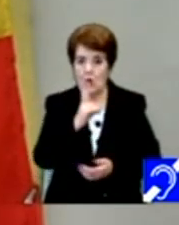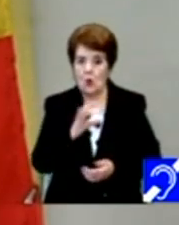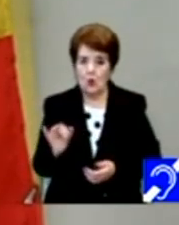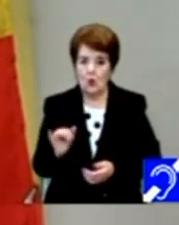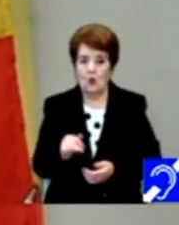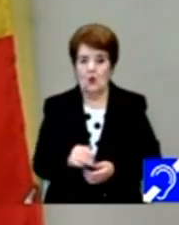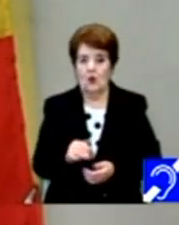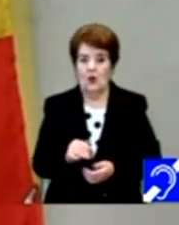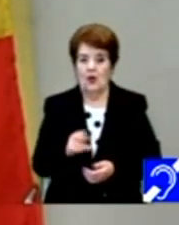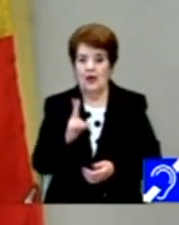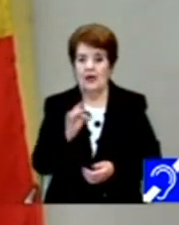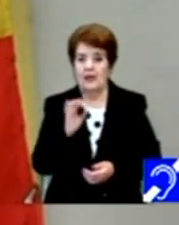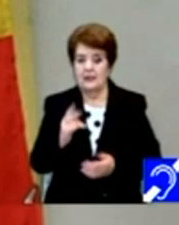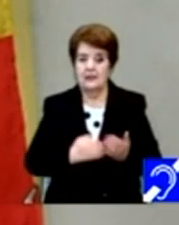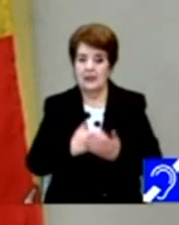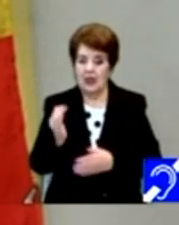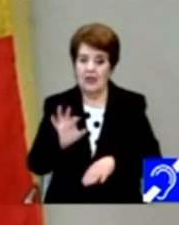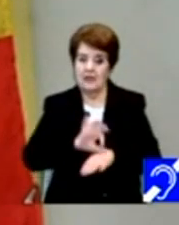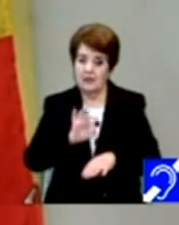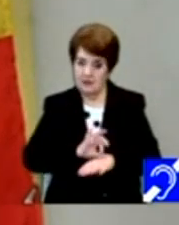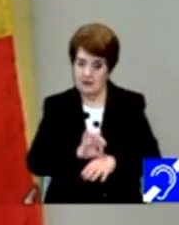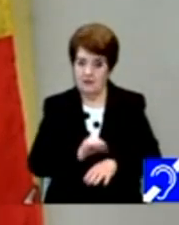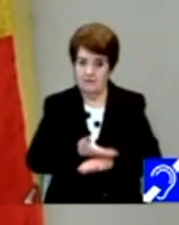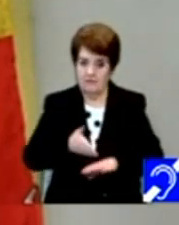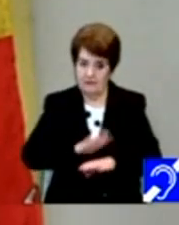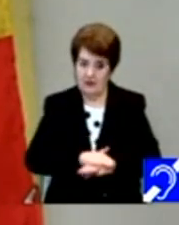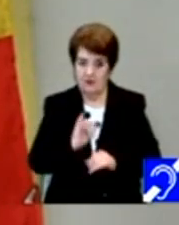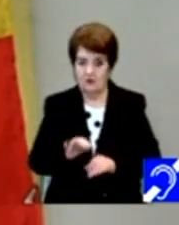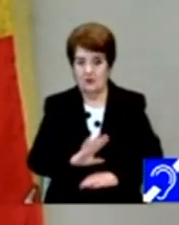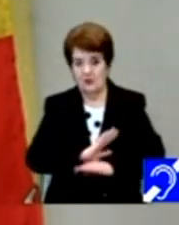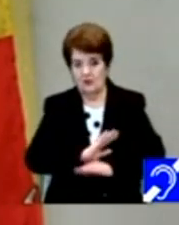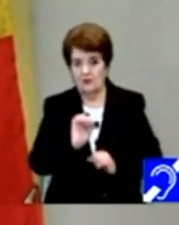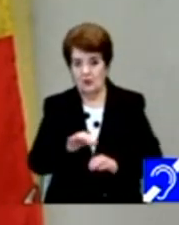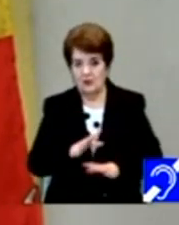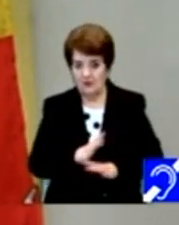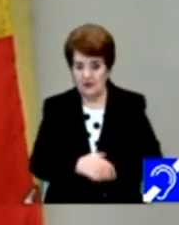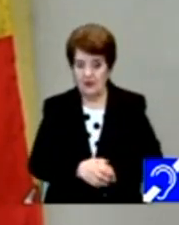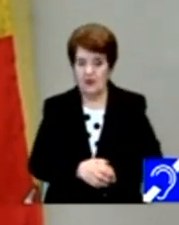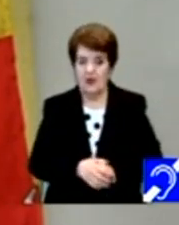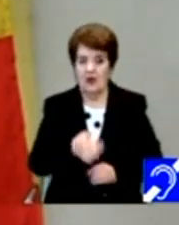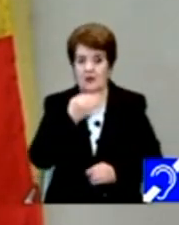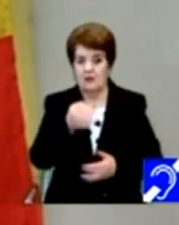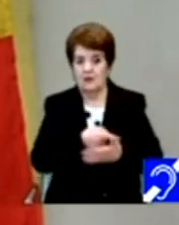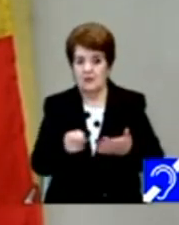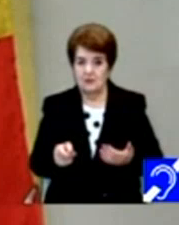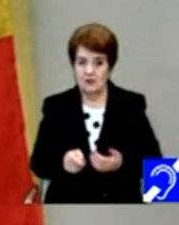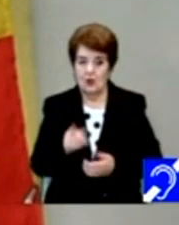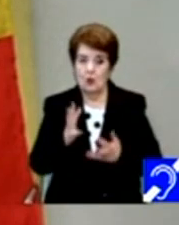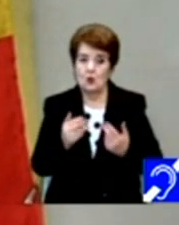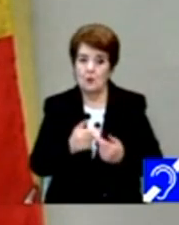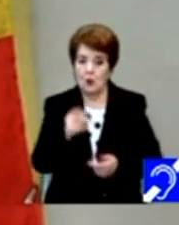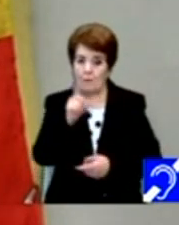risc înalt și de agravare, dar și cu risc de deces. Nu am menționat pe acest slide